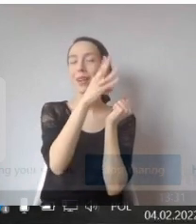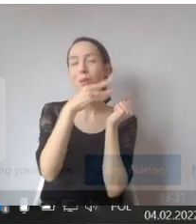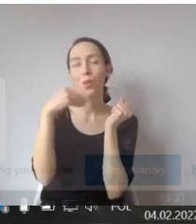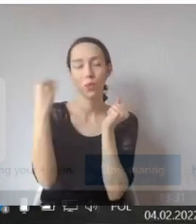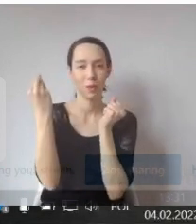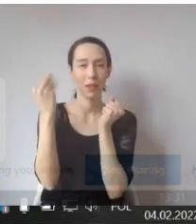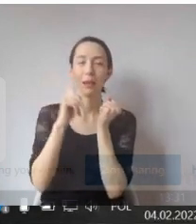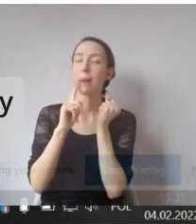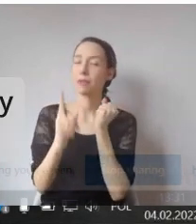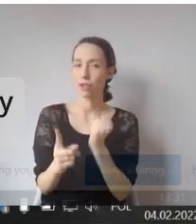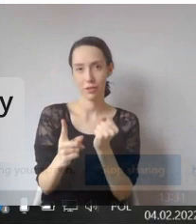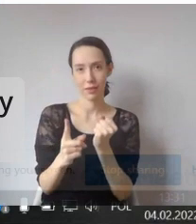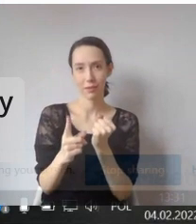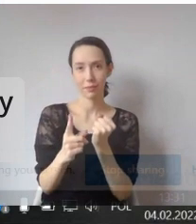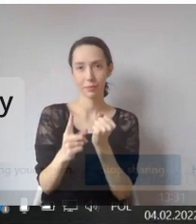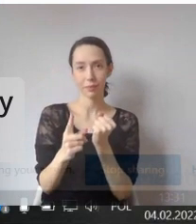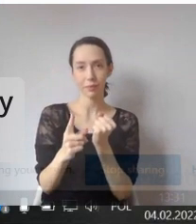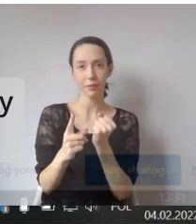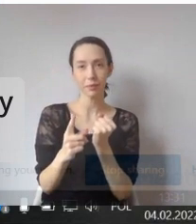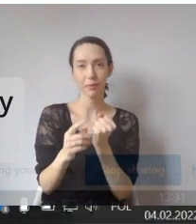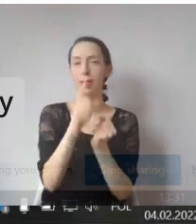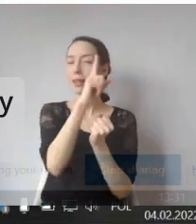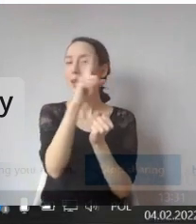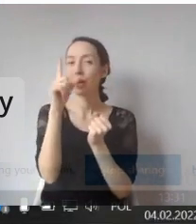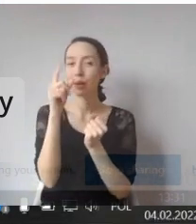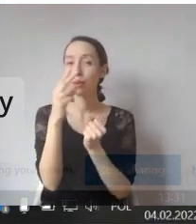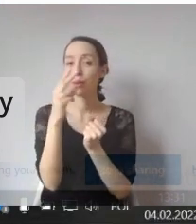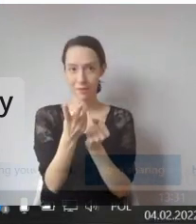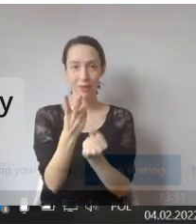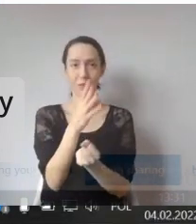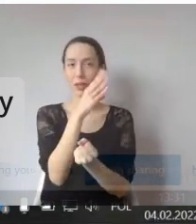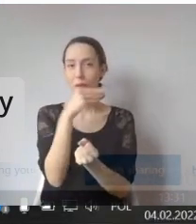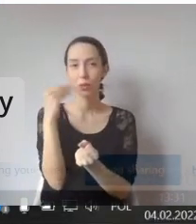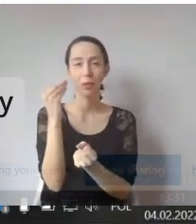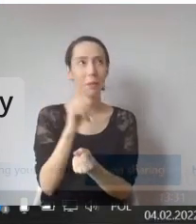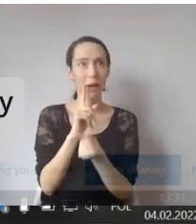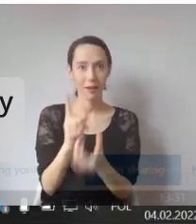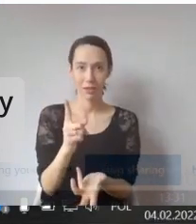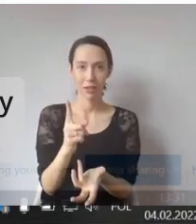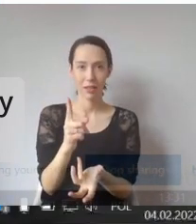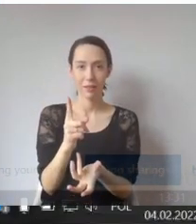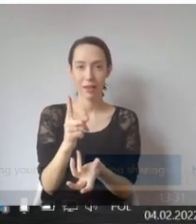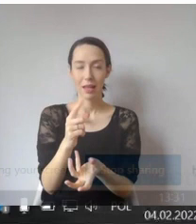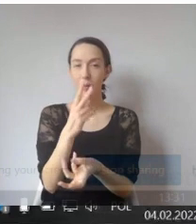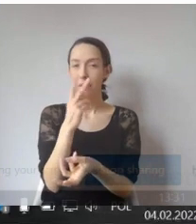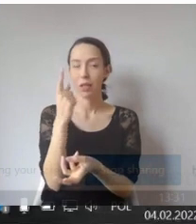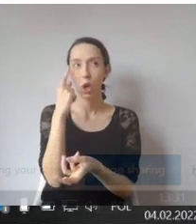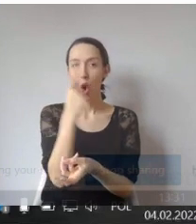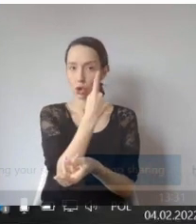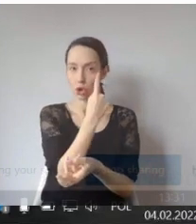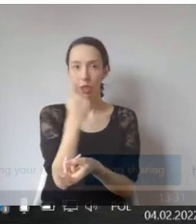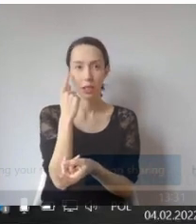szczery. Podświadomie, ludzie podświadomie widzą, czy uśmiech jest szczery, czy nie, na podstawie mimiki oczu, czyli to są tak